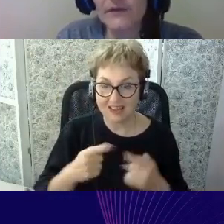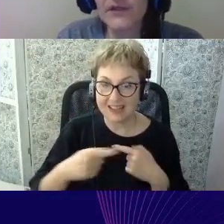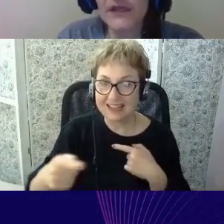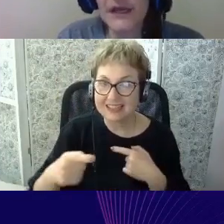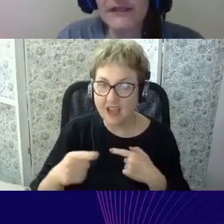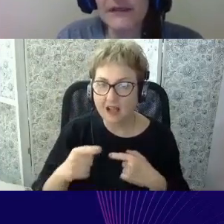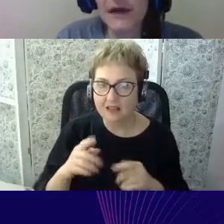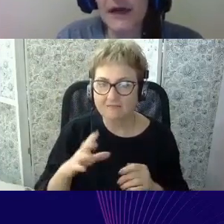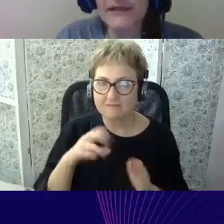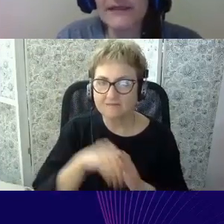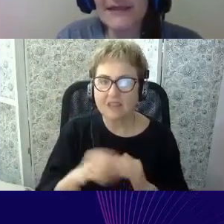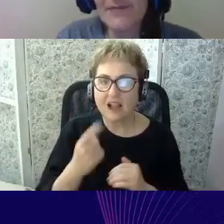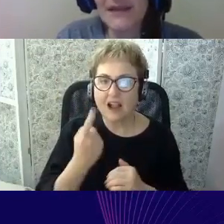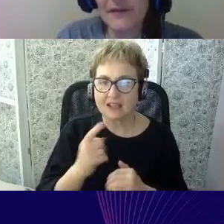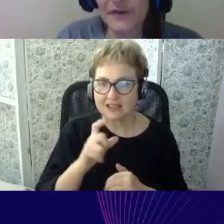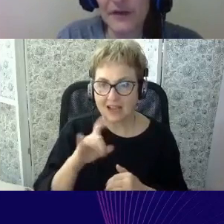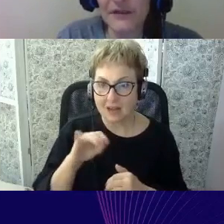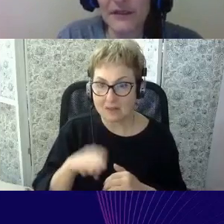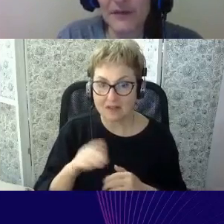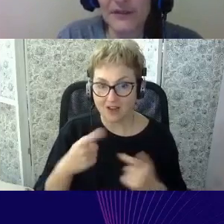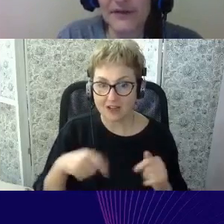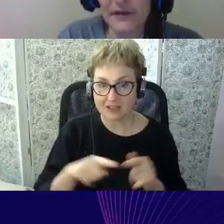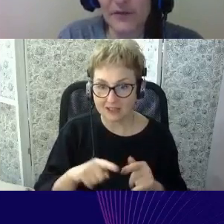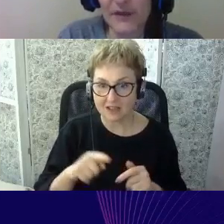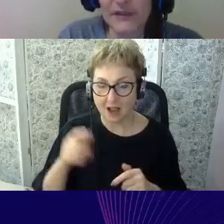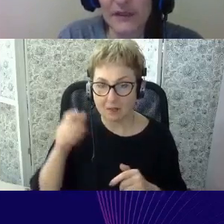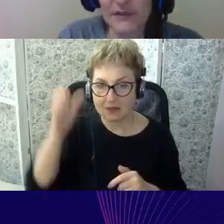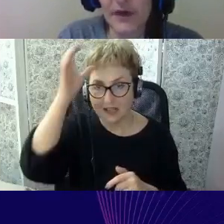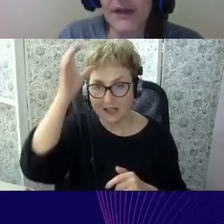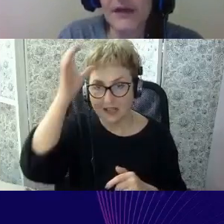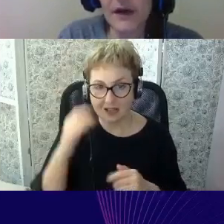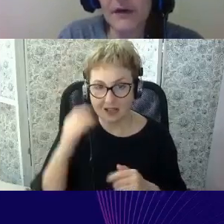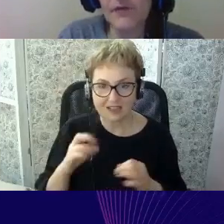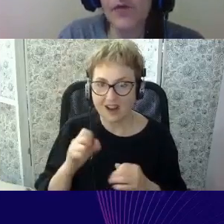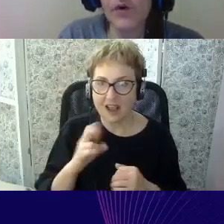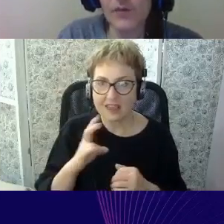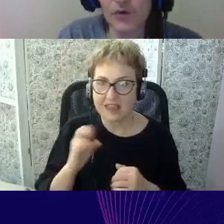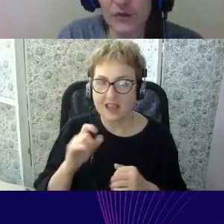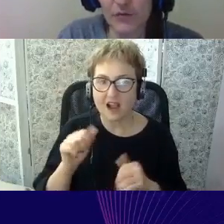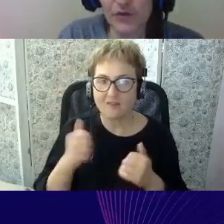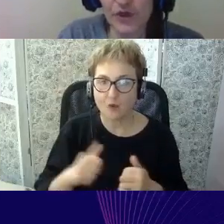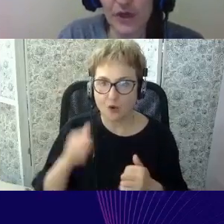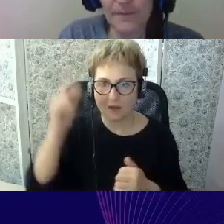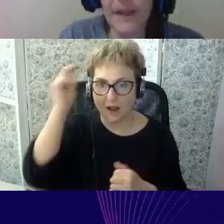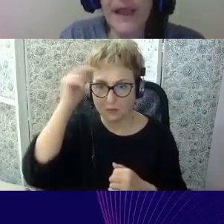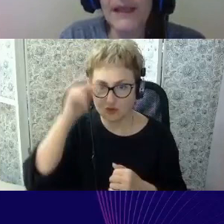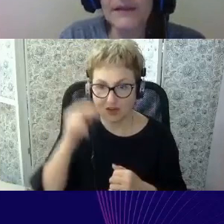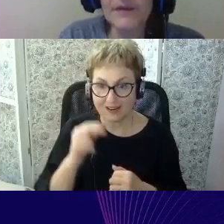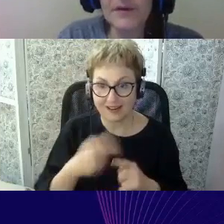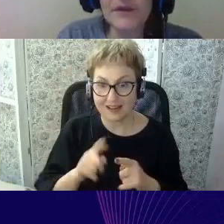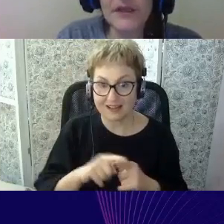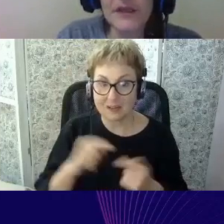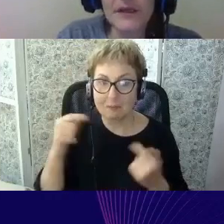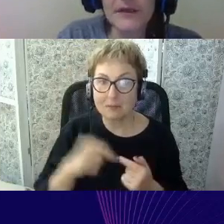дистант внедряется как один из элементов организации образовательного пространства, а не как форма просто обучения.